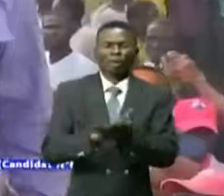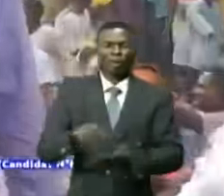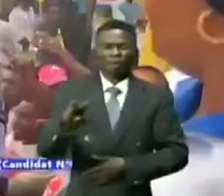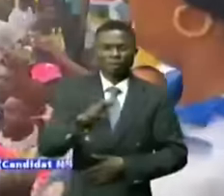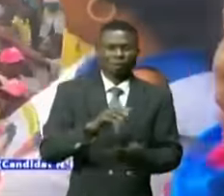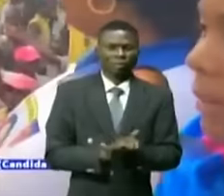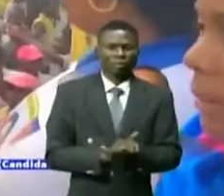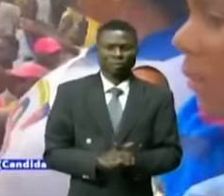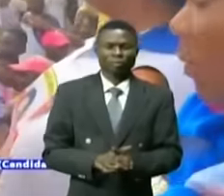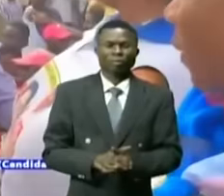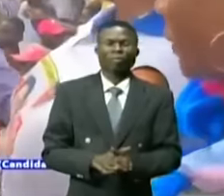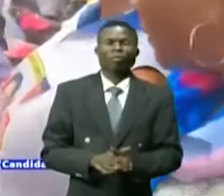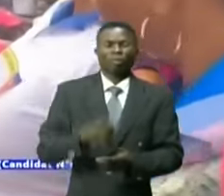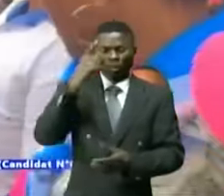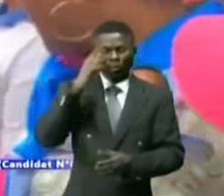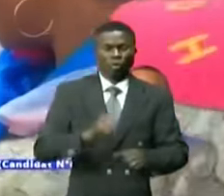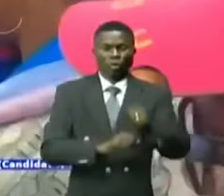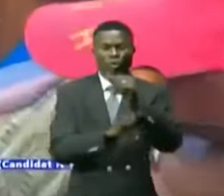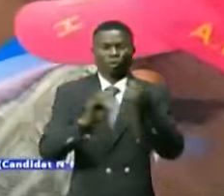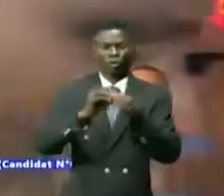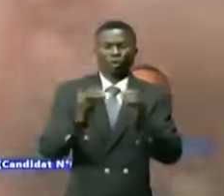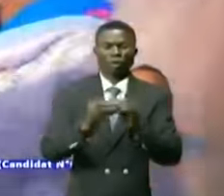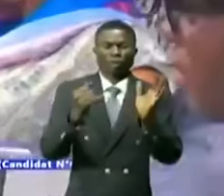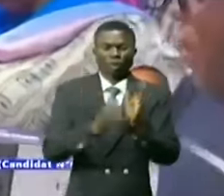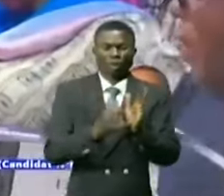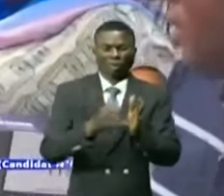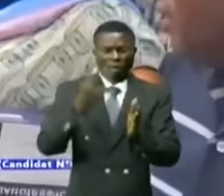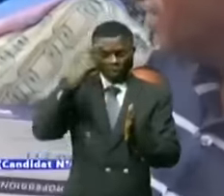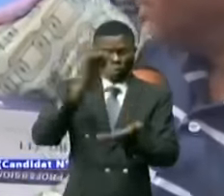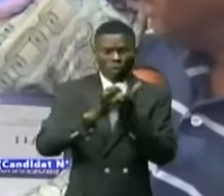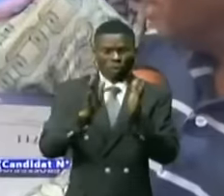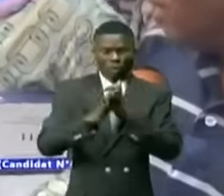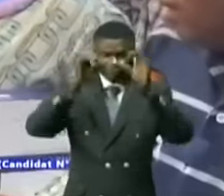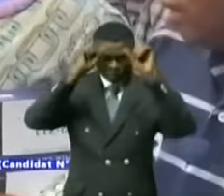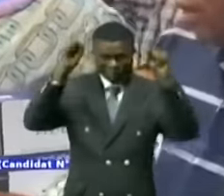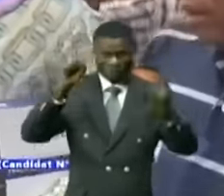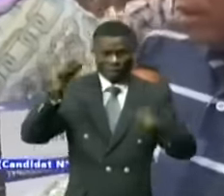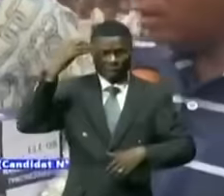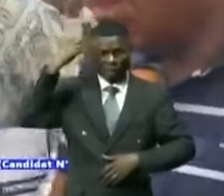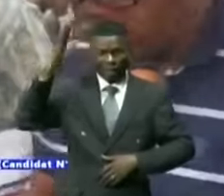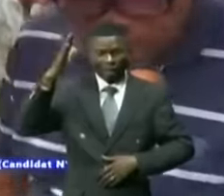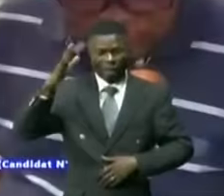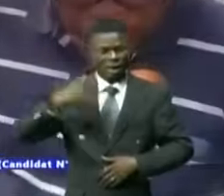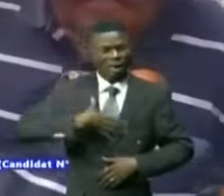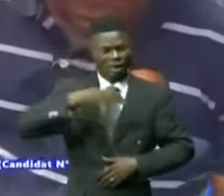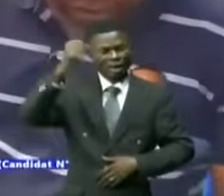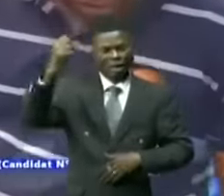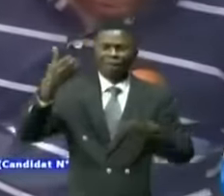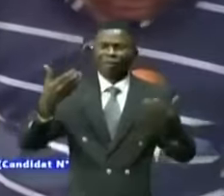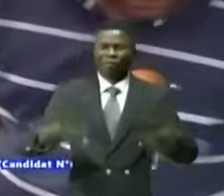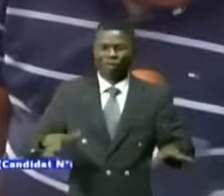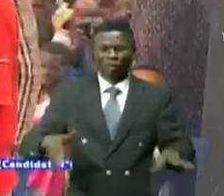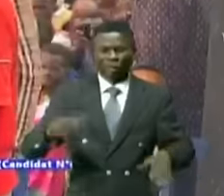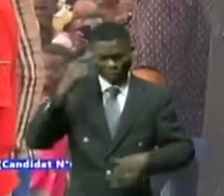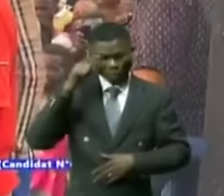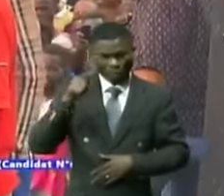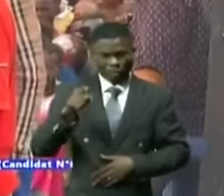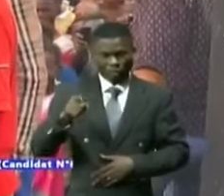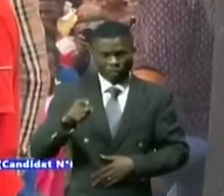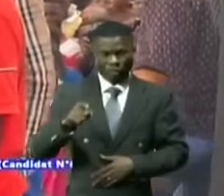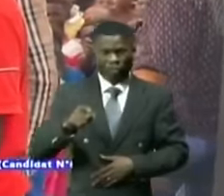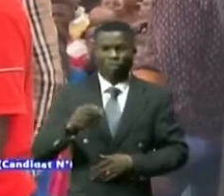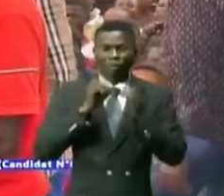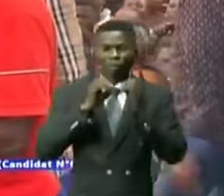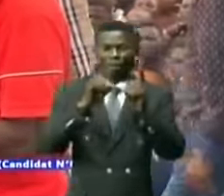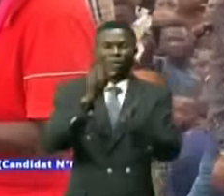au dire des numéros 6 à la course présidentielle, Mandaka est un terrain déjà conquis pour lui. D'où ces